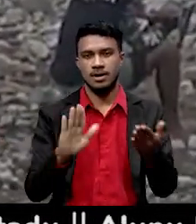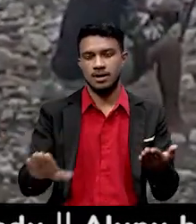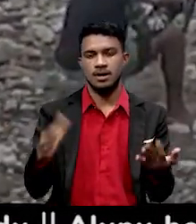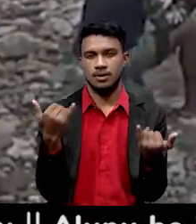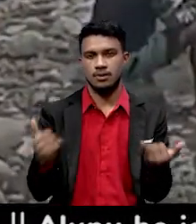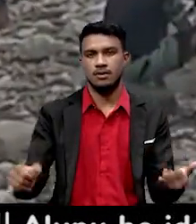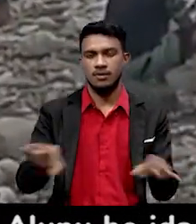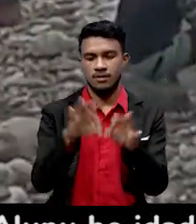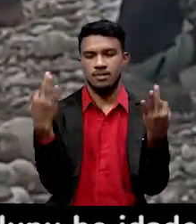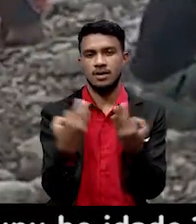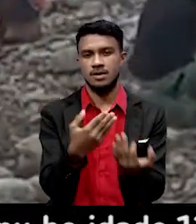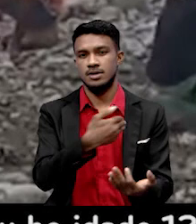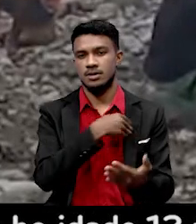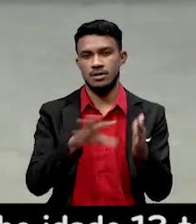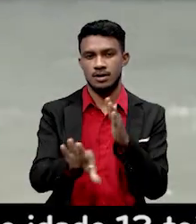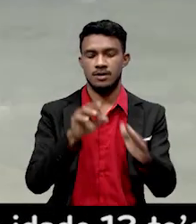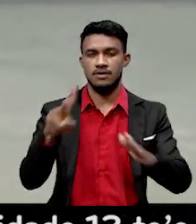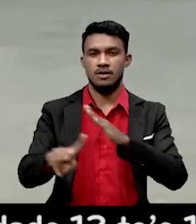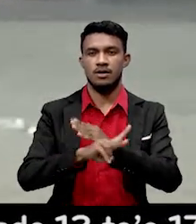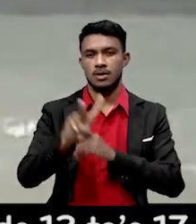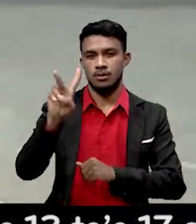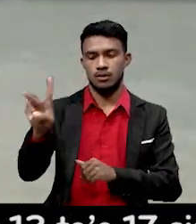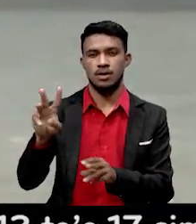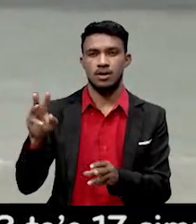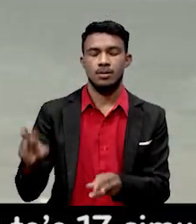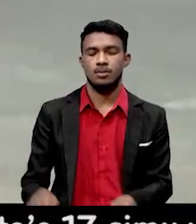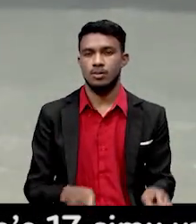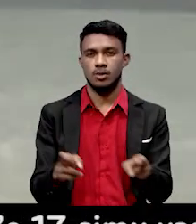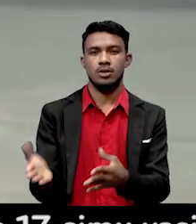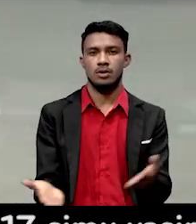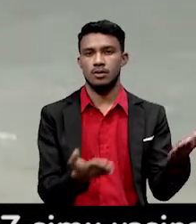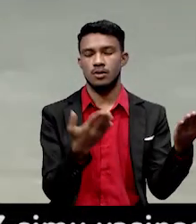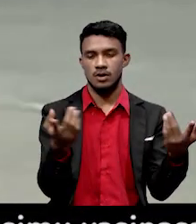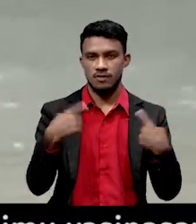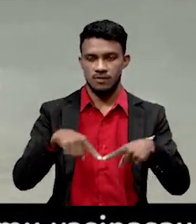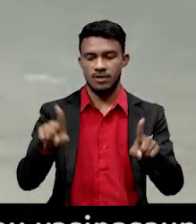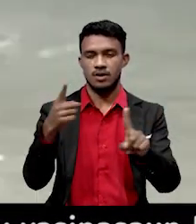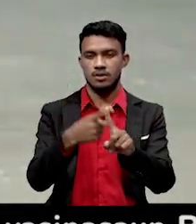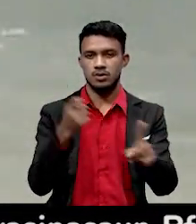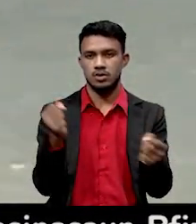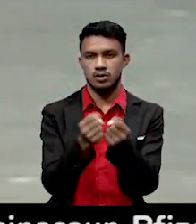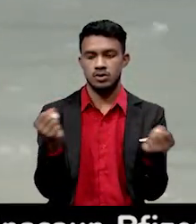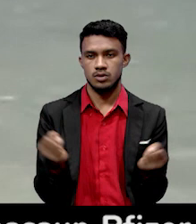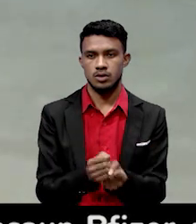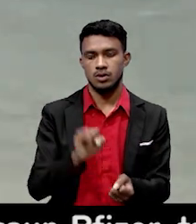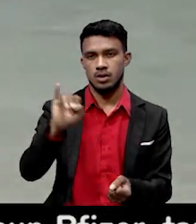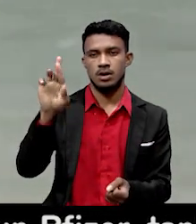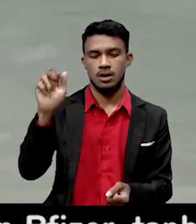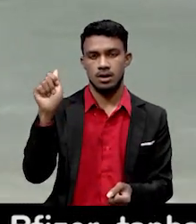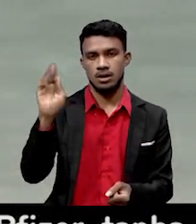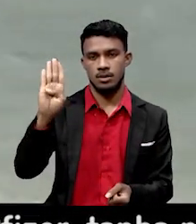ketan. Vitima nain ruane mota lori hafuin fila husi suku irabere posto administrativo watu